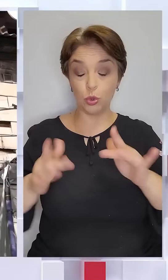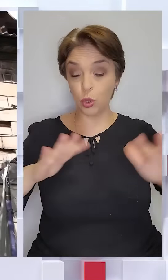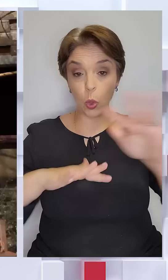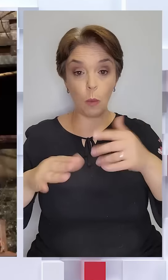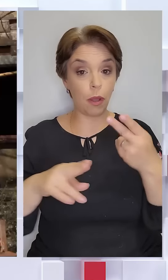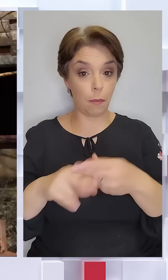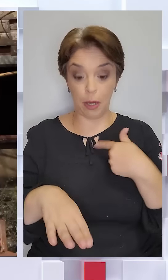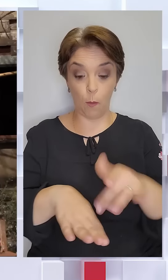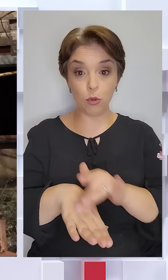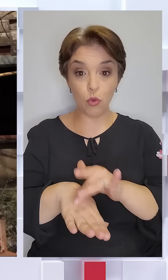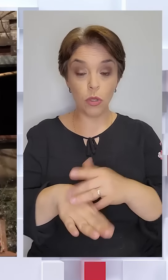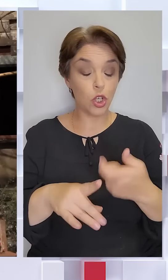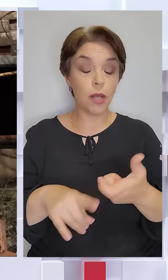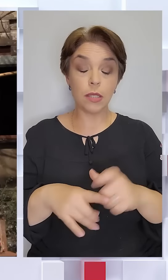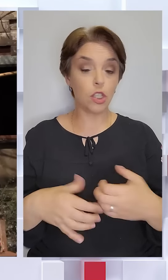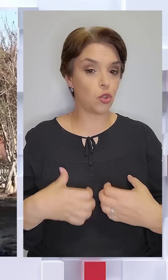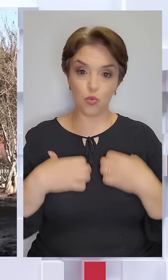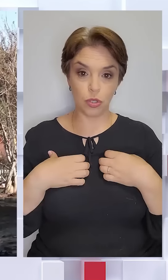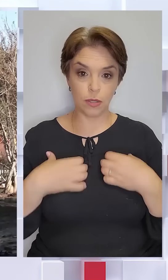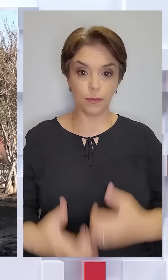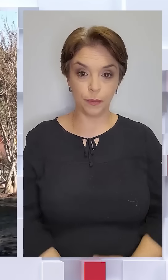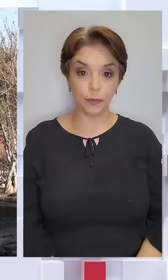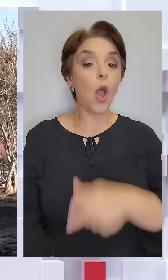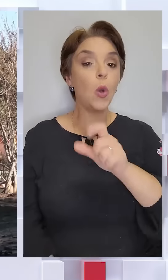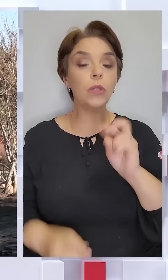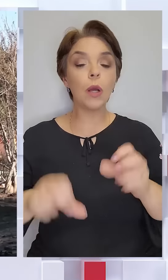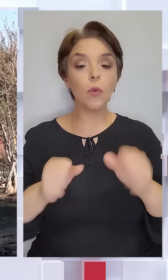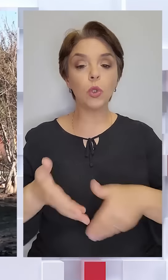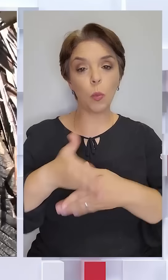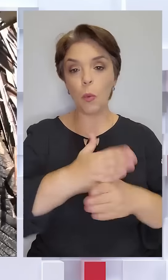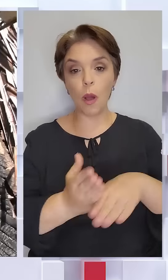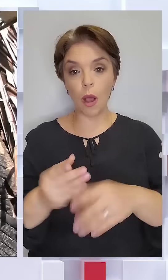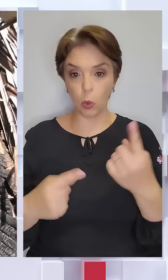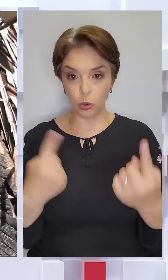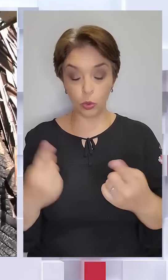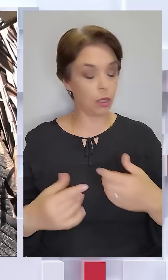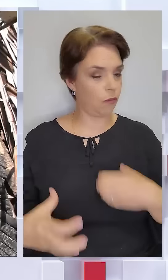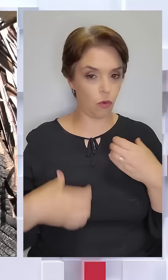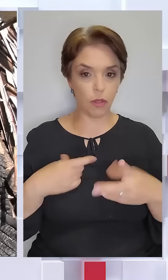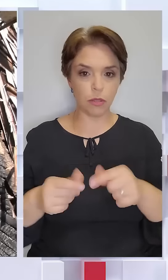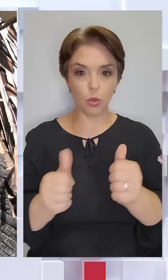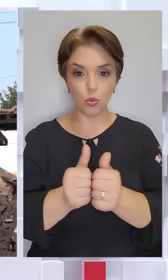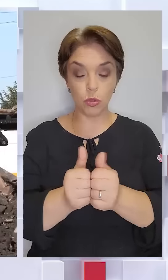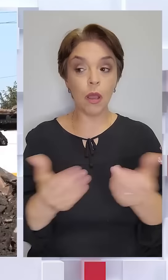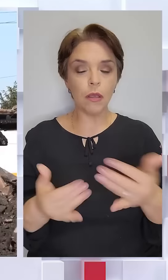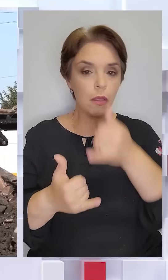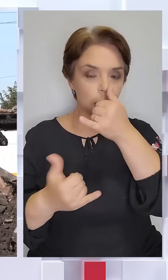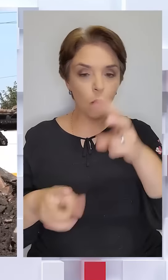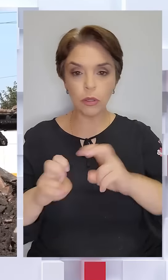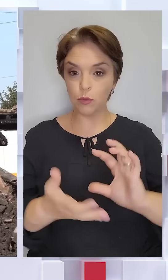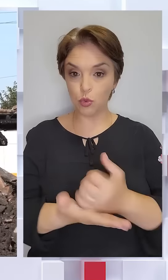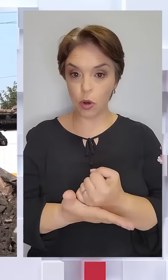ми босоні ж. Це жахи. Люди як могли допомагали один одному і хвилювались за сусідів, яких не